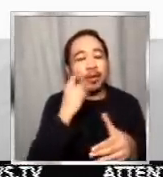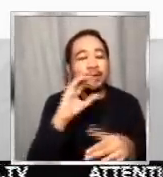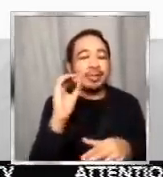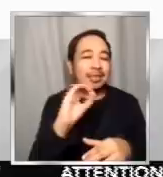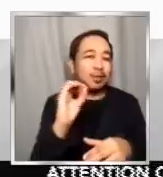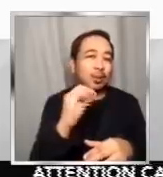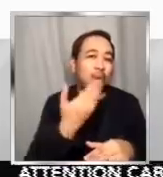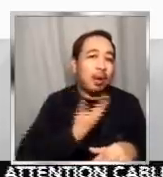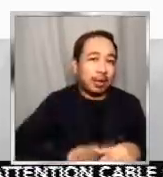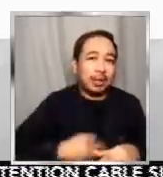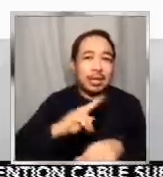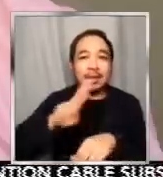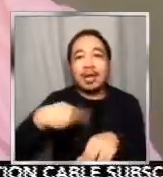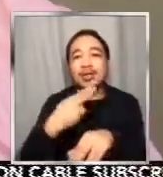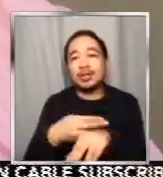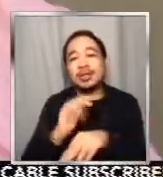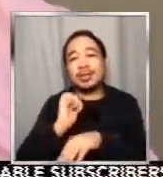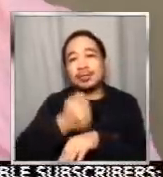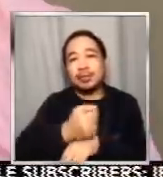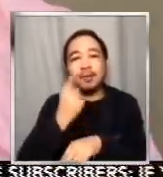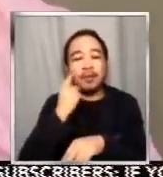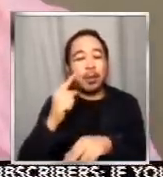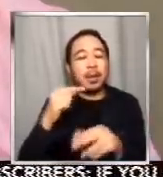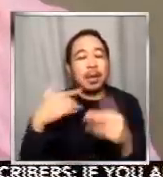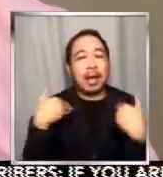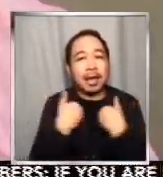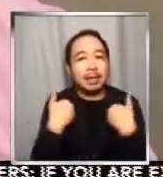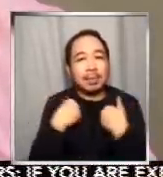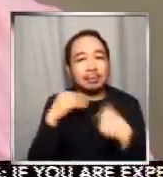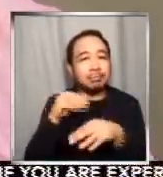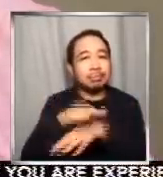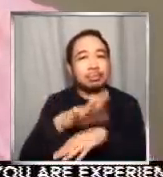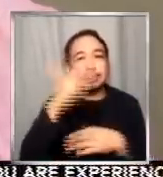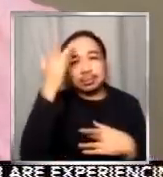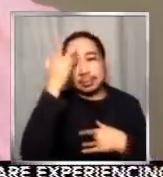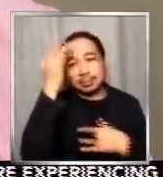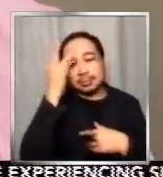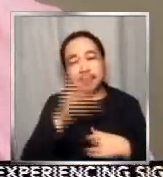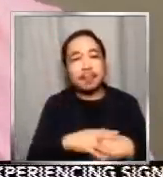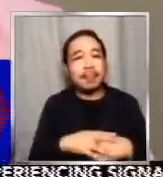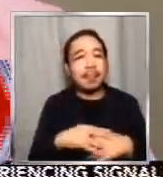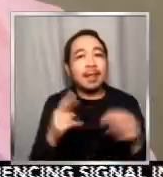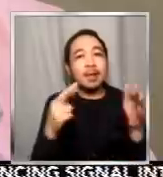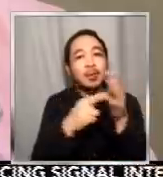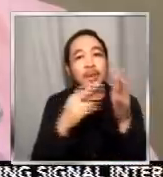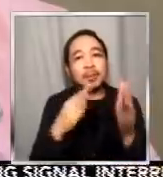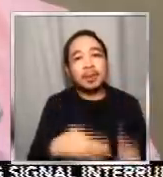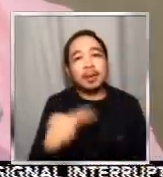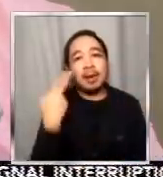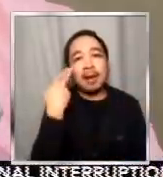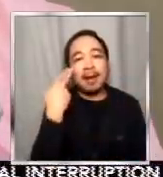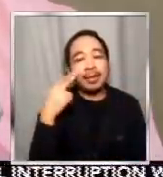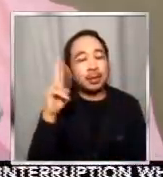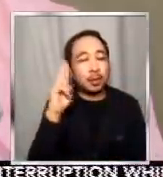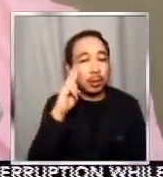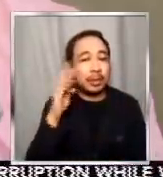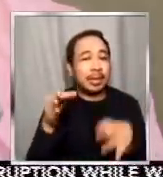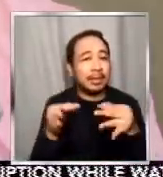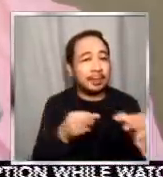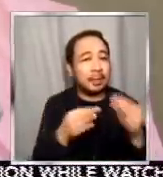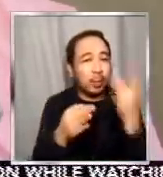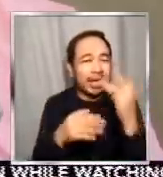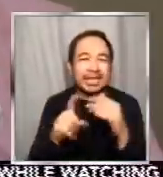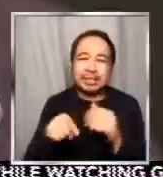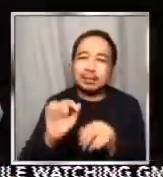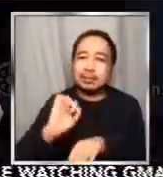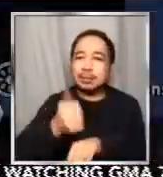Force on Animal-Borne Diseases. Ipinaliwanag ni Presidential Spokesperson Harry Roque kung bakit isa na naman task force ang kinailangan buuin